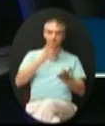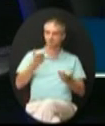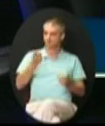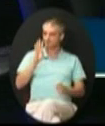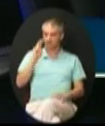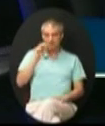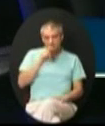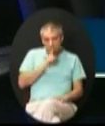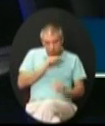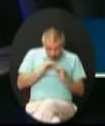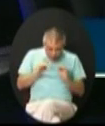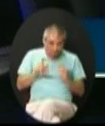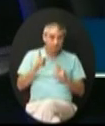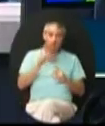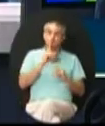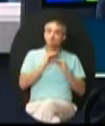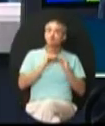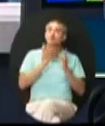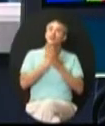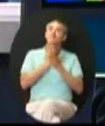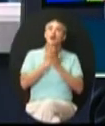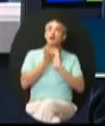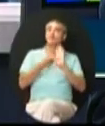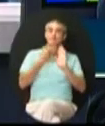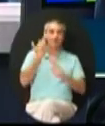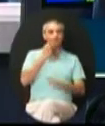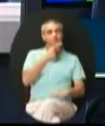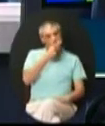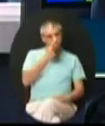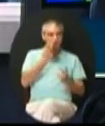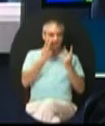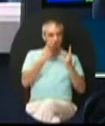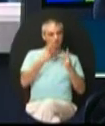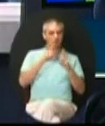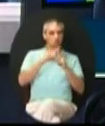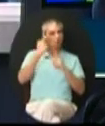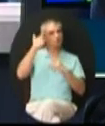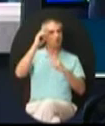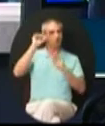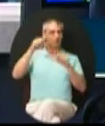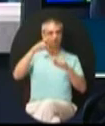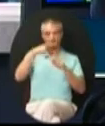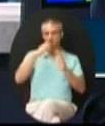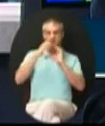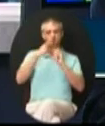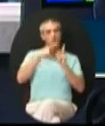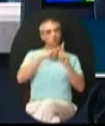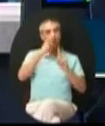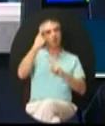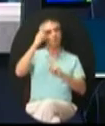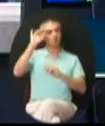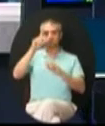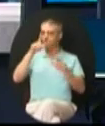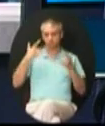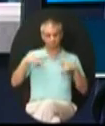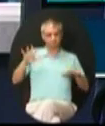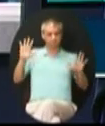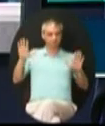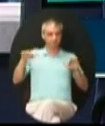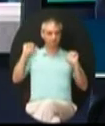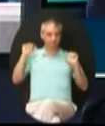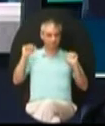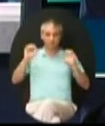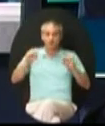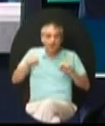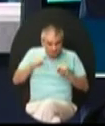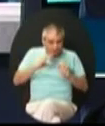ובנון הוריד פרופיל אותו. בנון הוריד פרופיל עוד מהפעם שהוא נחשב כמוח של הנשיא, הוא תואר על ידי תקשורת כמוח של הנשיא. וברח מהזרקור. ואז